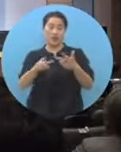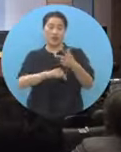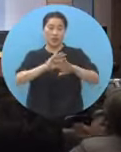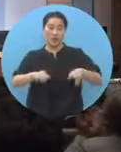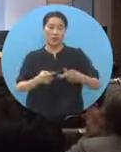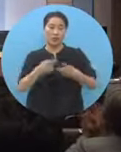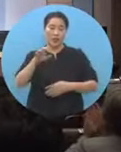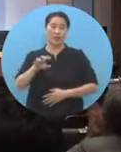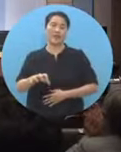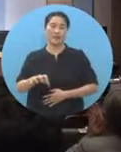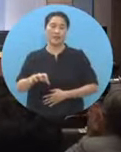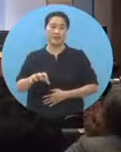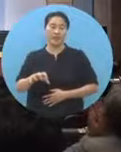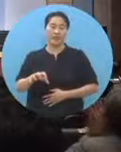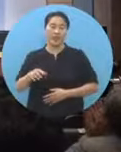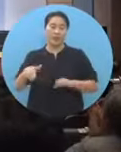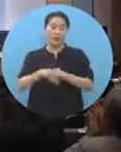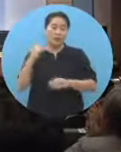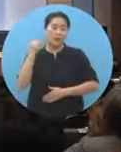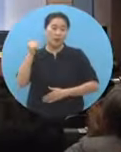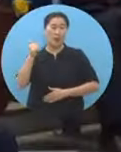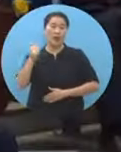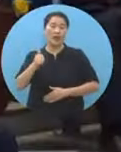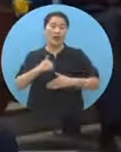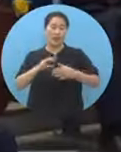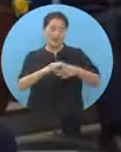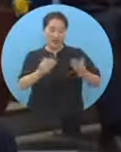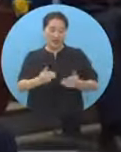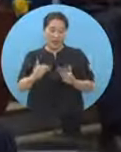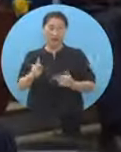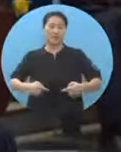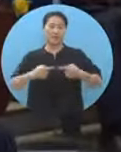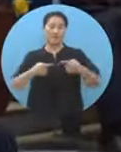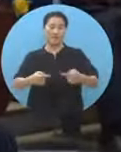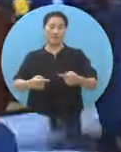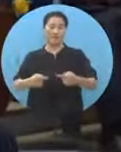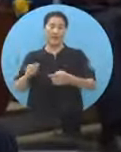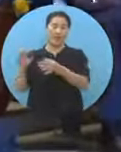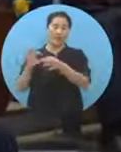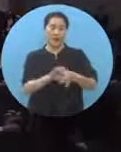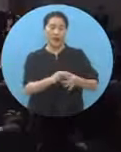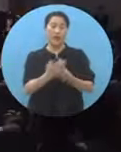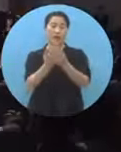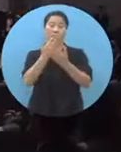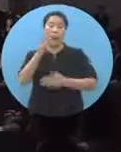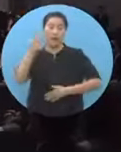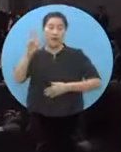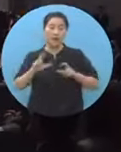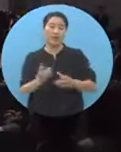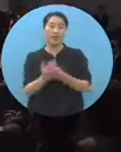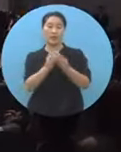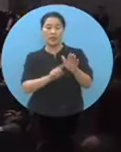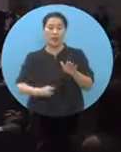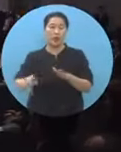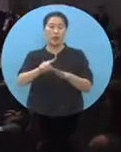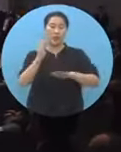전라남도는 지난 7월 전남도청 김대중 강당에서 문재인 대통령과 관계 장관이 참석한 가운데 지속가능한 미래 지역